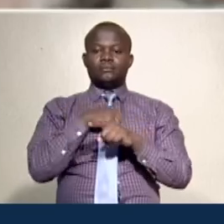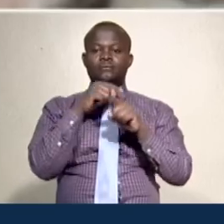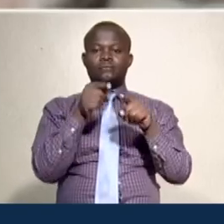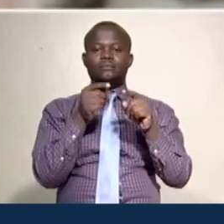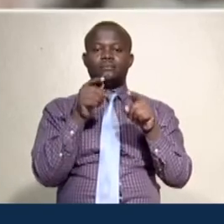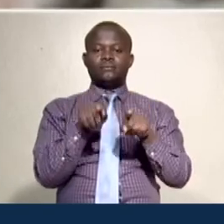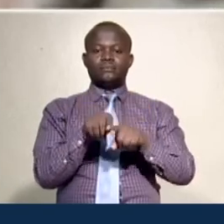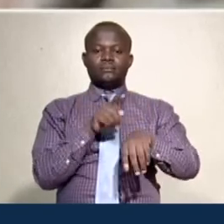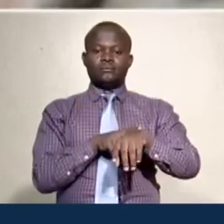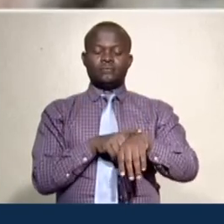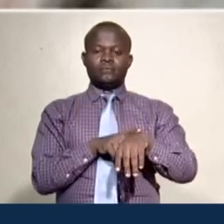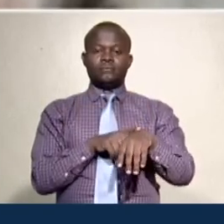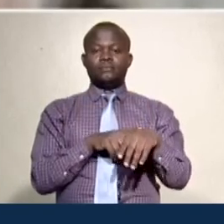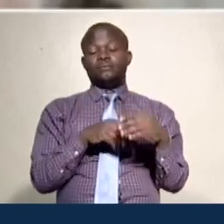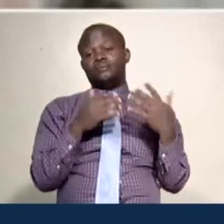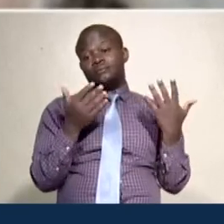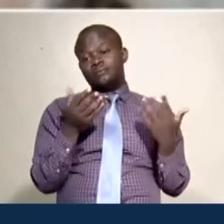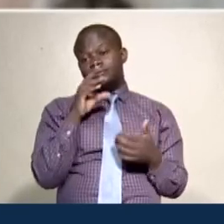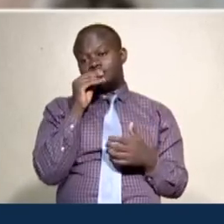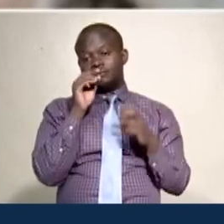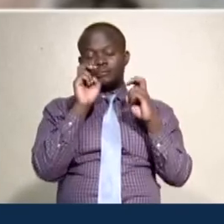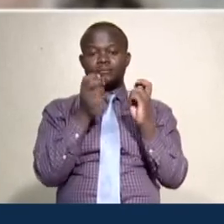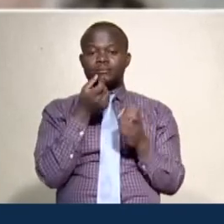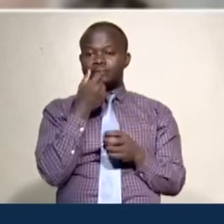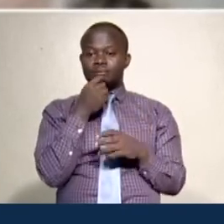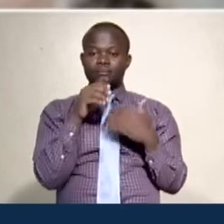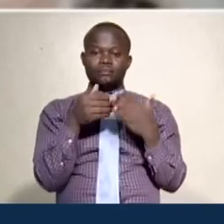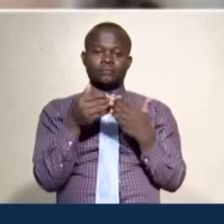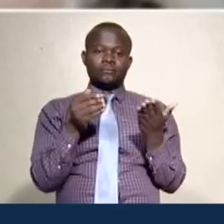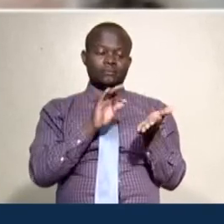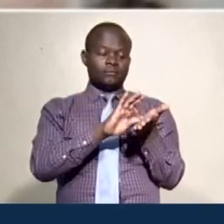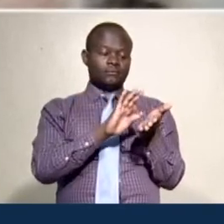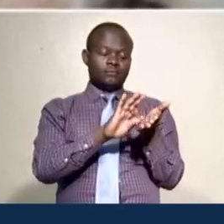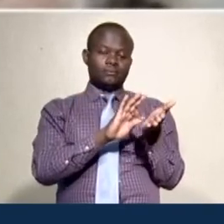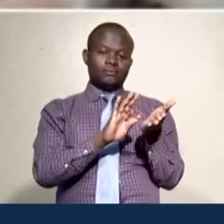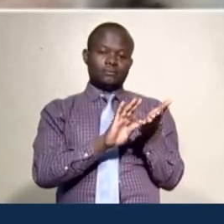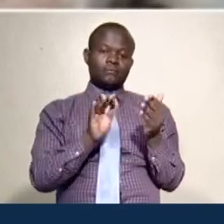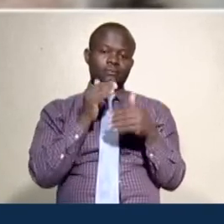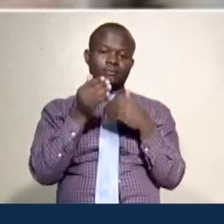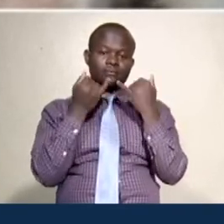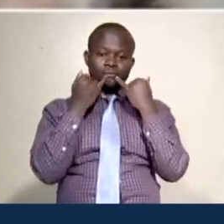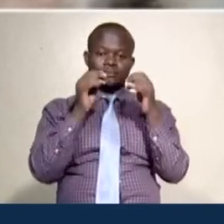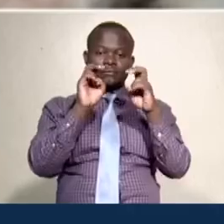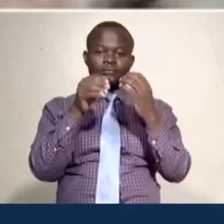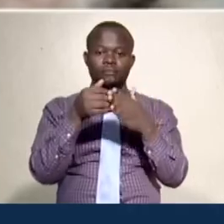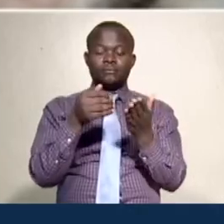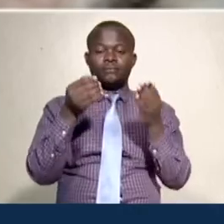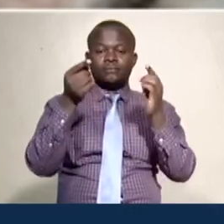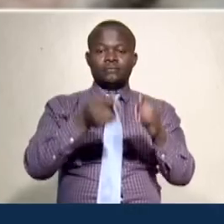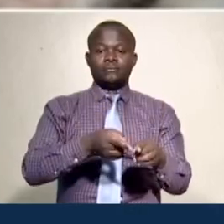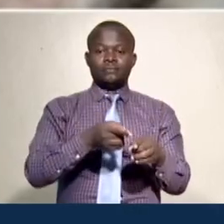kare. Nyine n'uwavugaga ati ngo hari imiti bari hari umuti bari bamwandikiye. None bamubwira yuko barawumuzanira